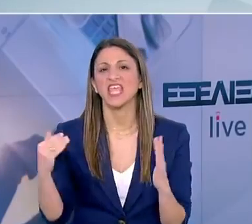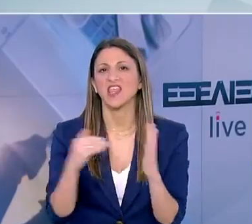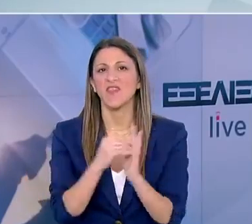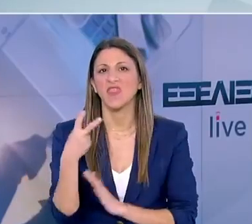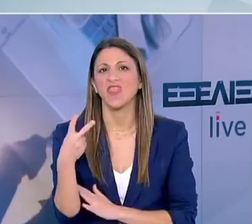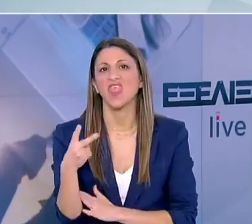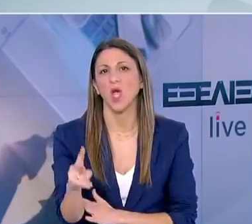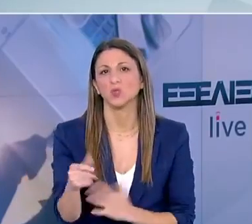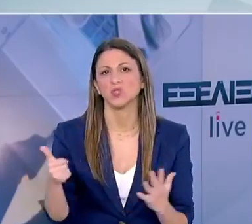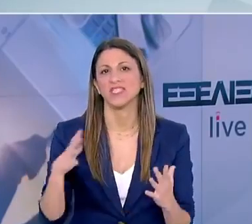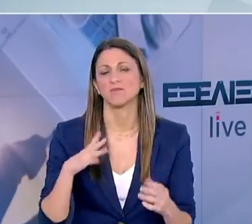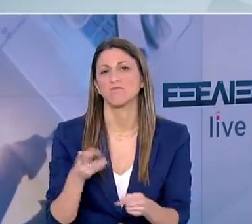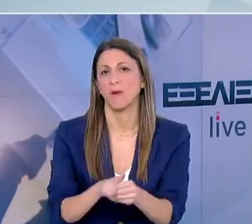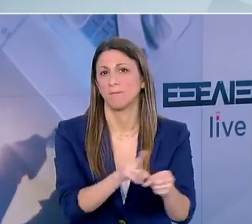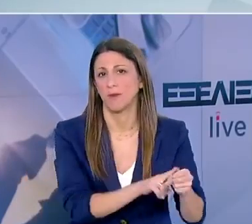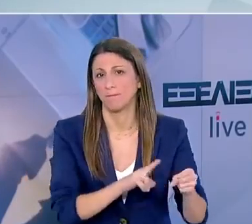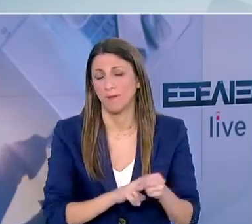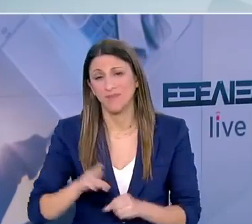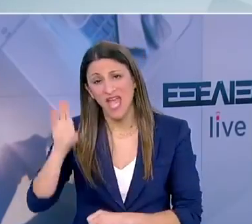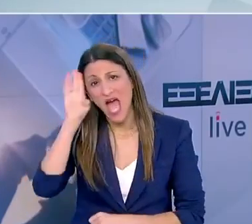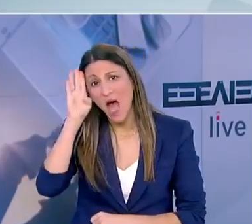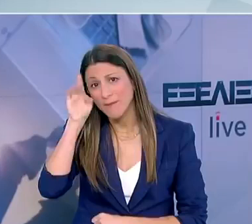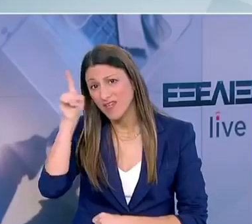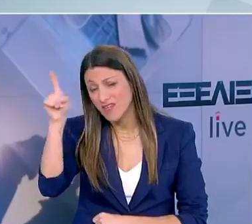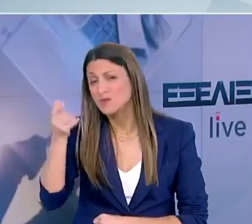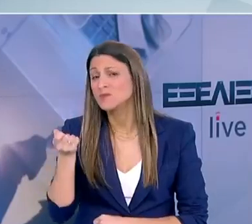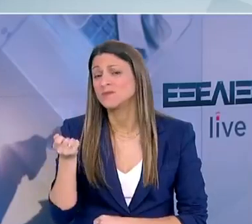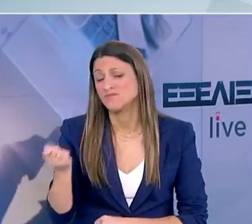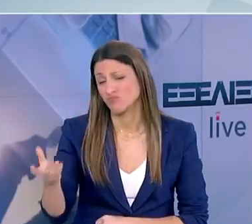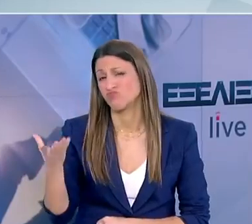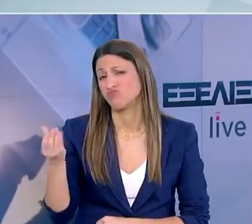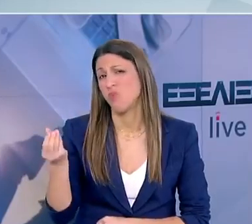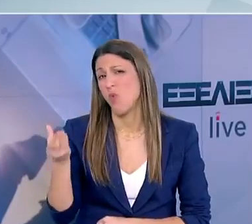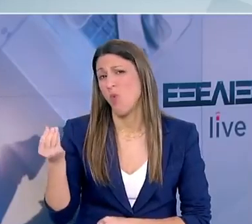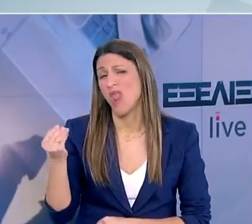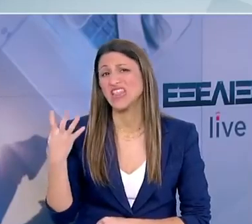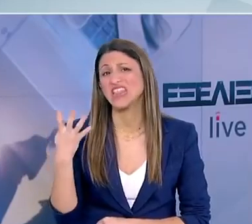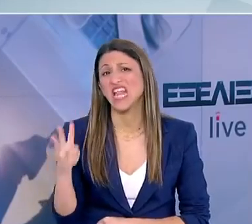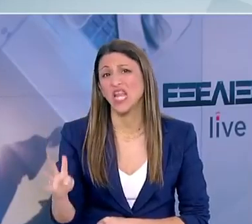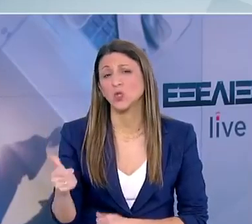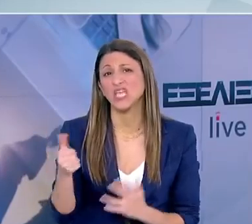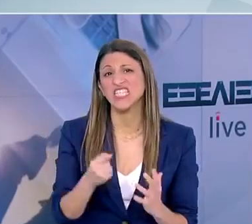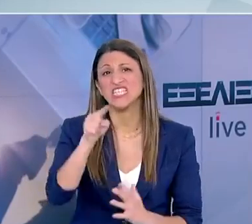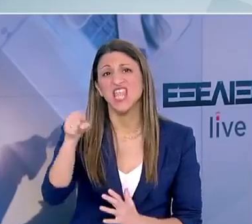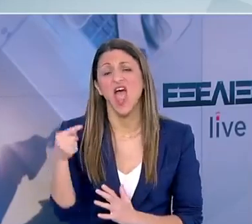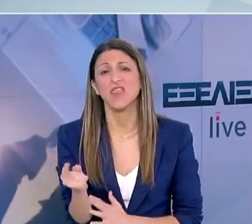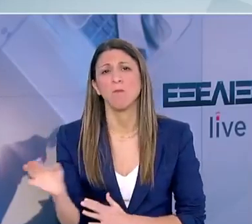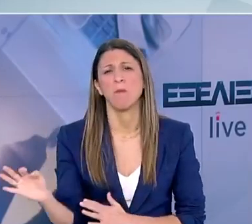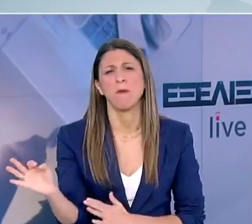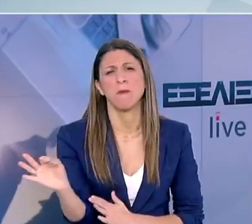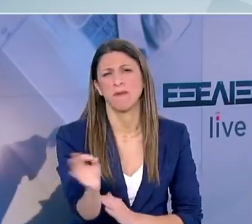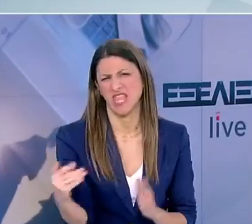97.236 θάνατοι. Οι Ηνωμένες Πολιτείες της Αμερικής έχουν πλέον περισσότερα από 469.000 κρούσματα της